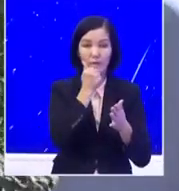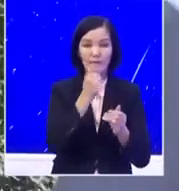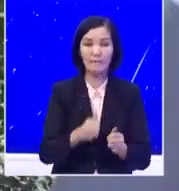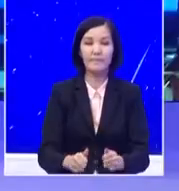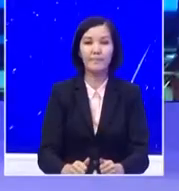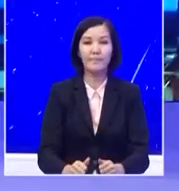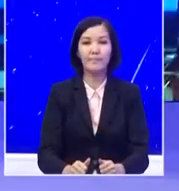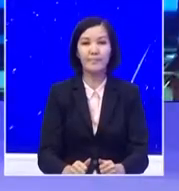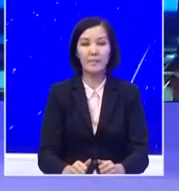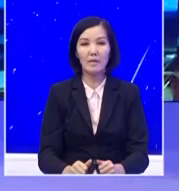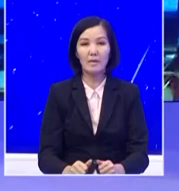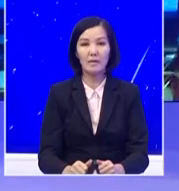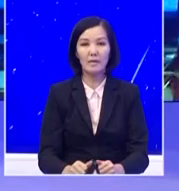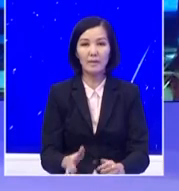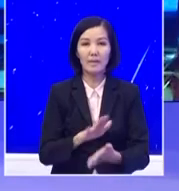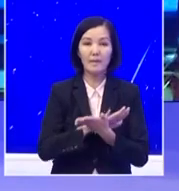маски.